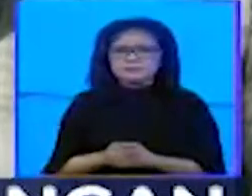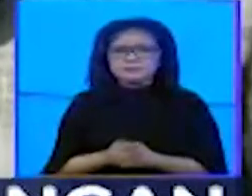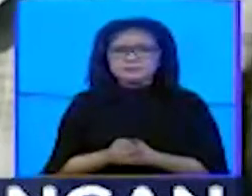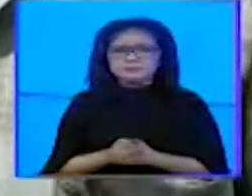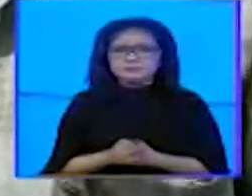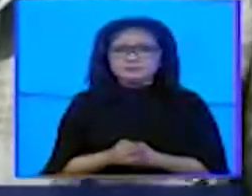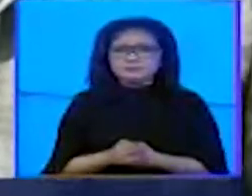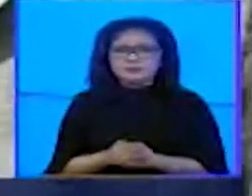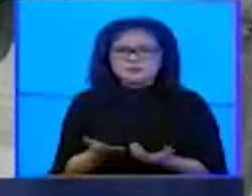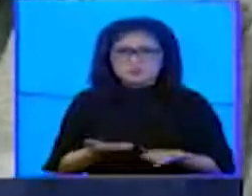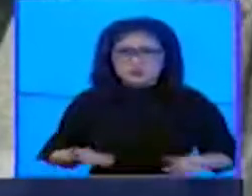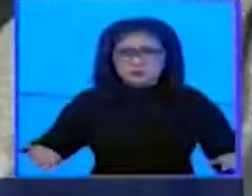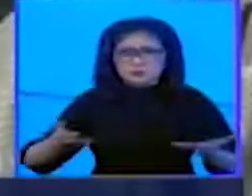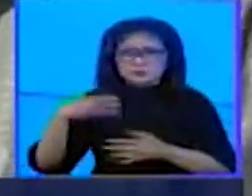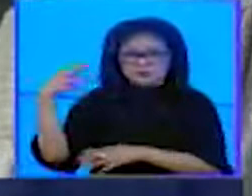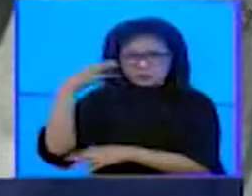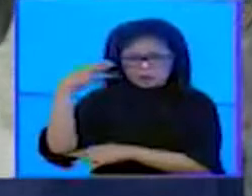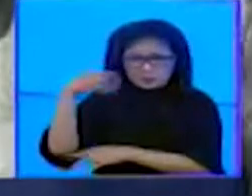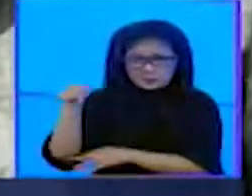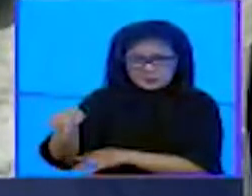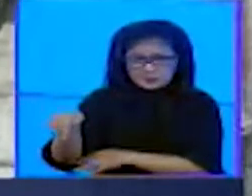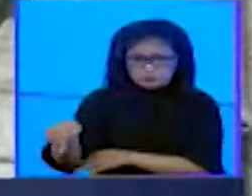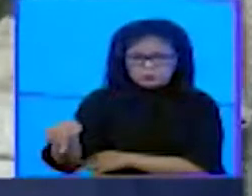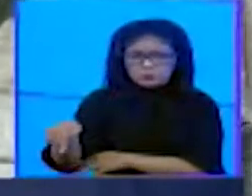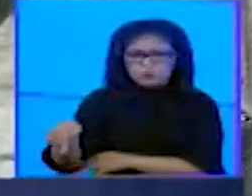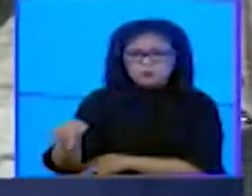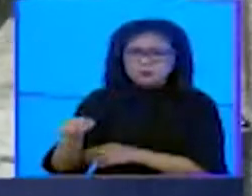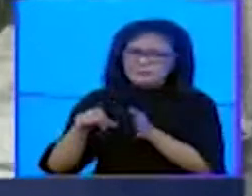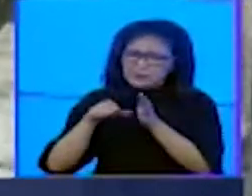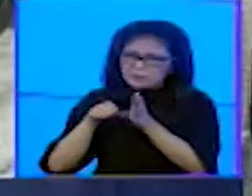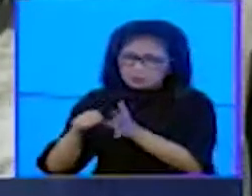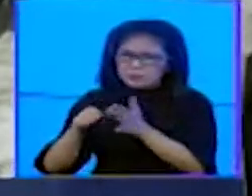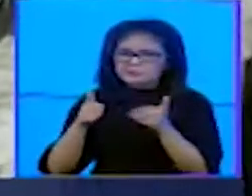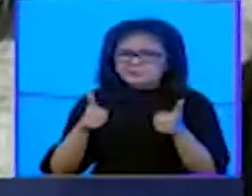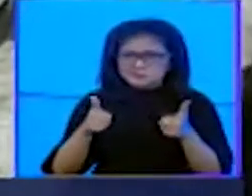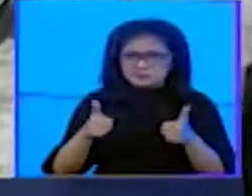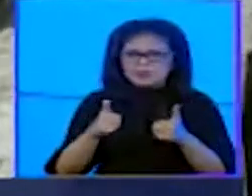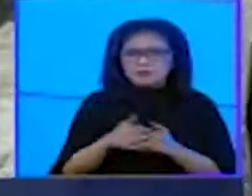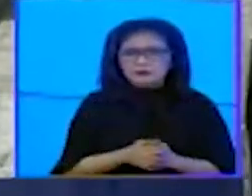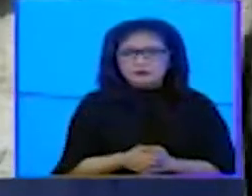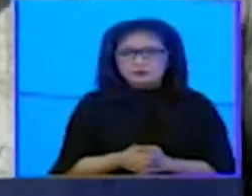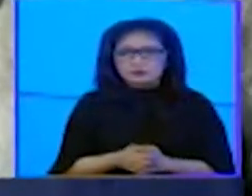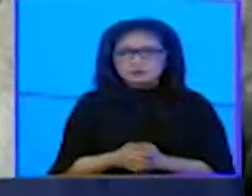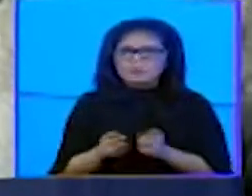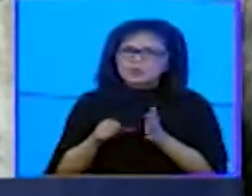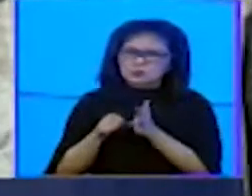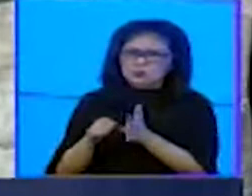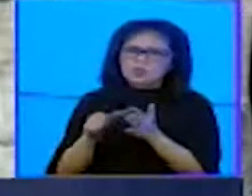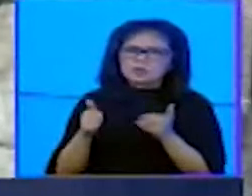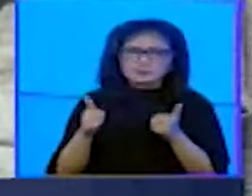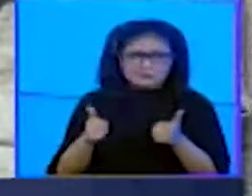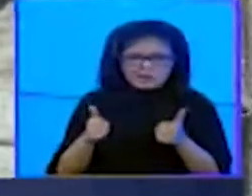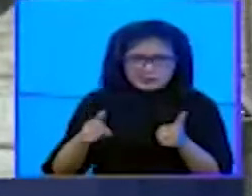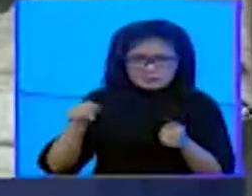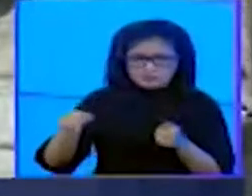Perekonomian di masyarakat ini bisa terbantu dengan baik. Dan tentu saja dengan empati yang luar biasa ini, kami